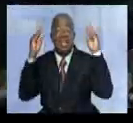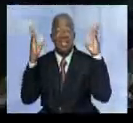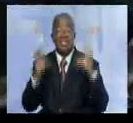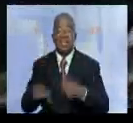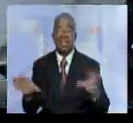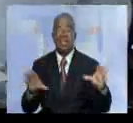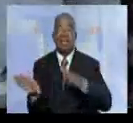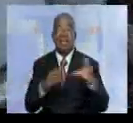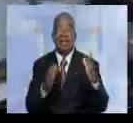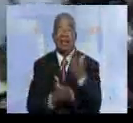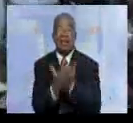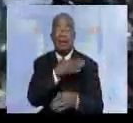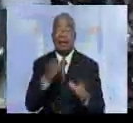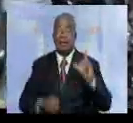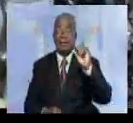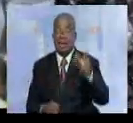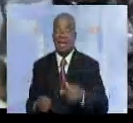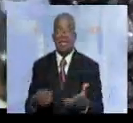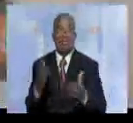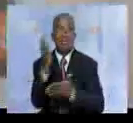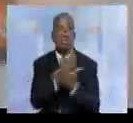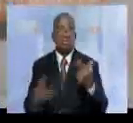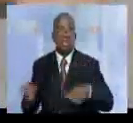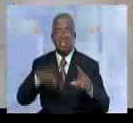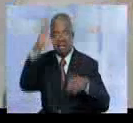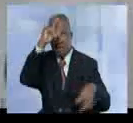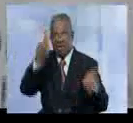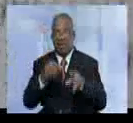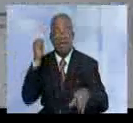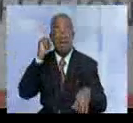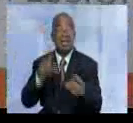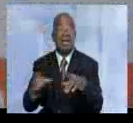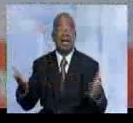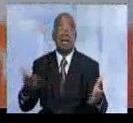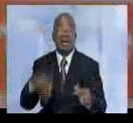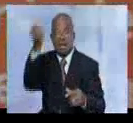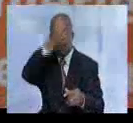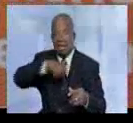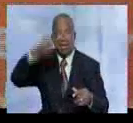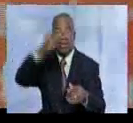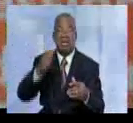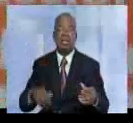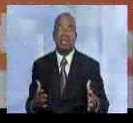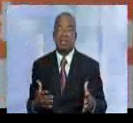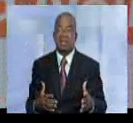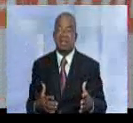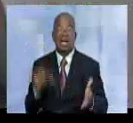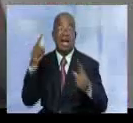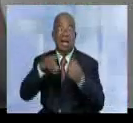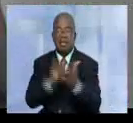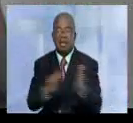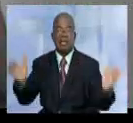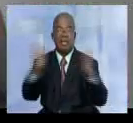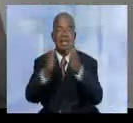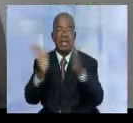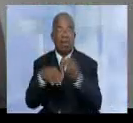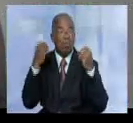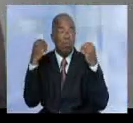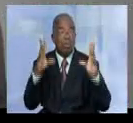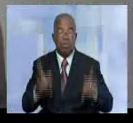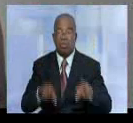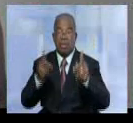cadres africains après 4 jours de formation à Abidjan. Chers frères béninois et tchadiens, l'idéal de